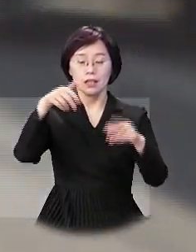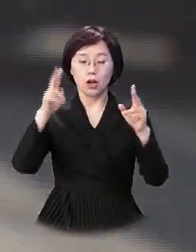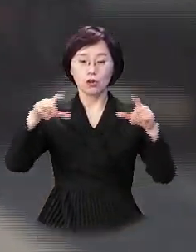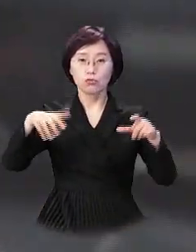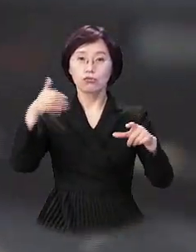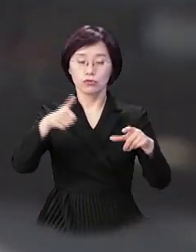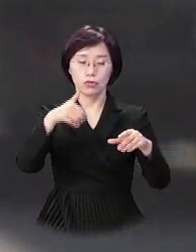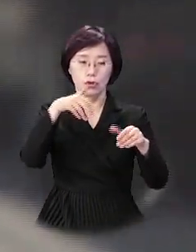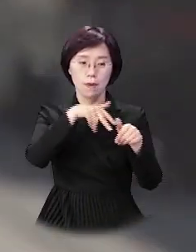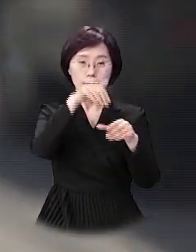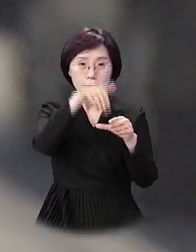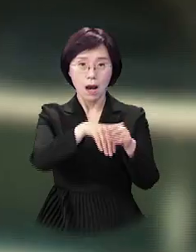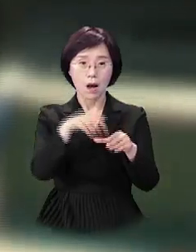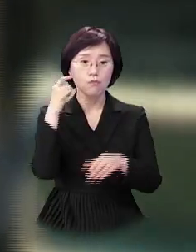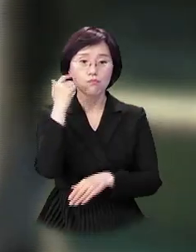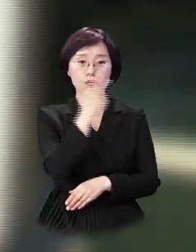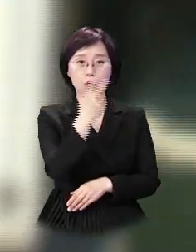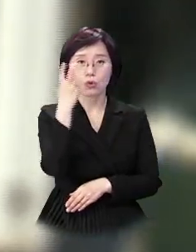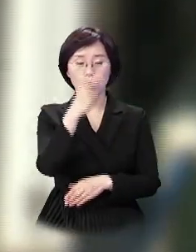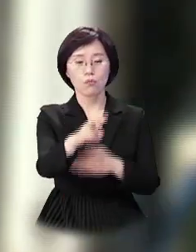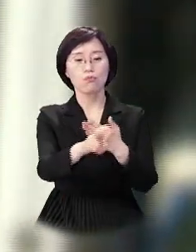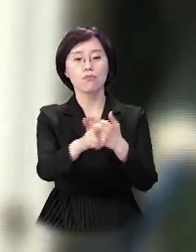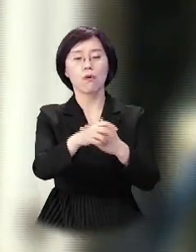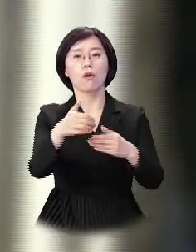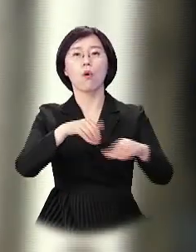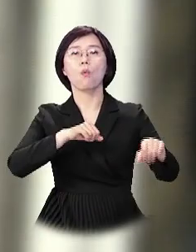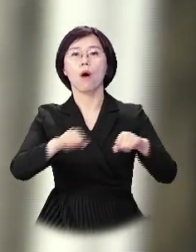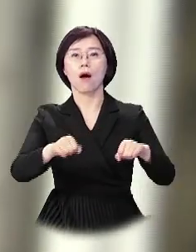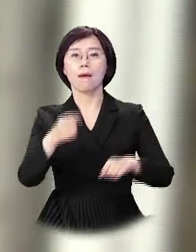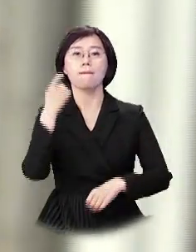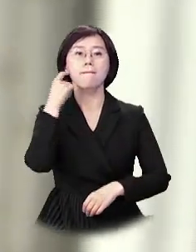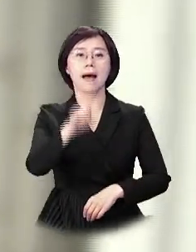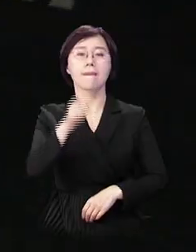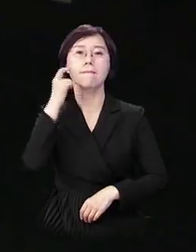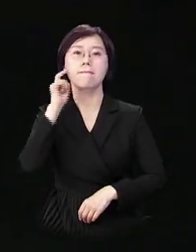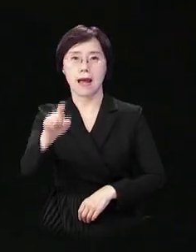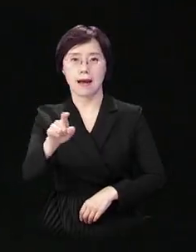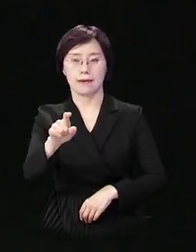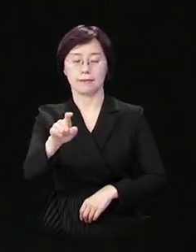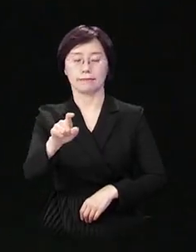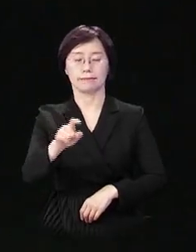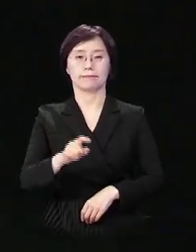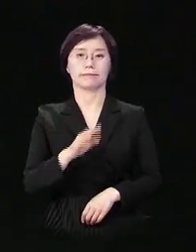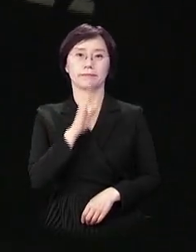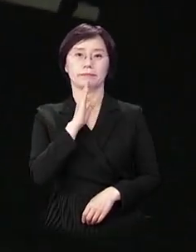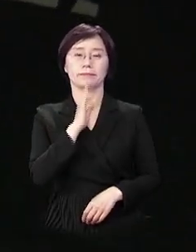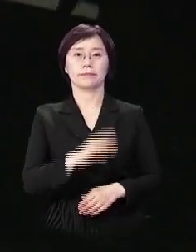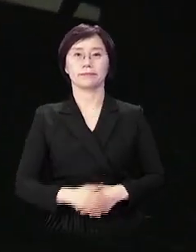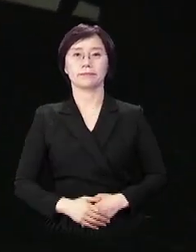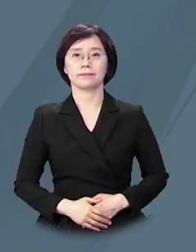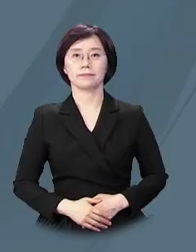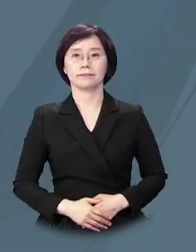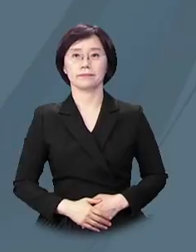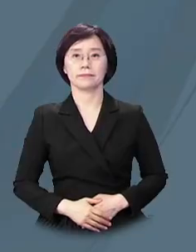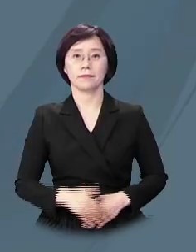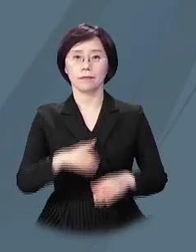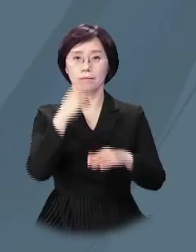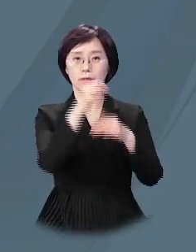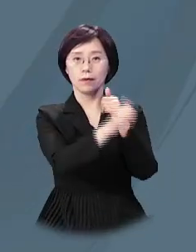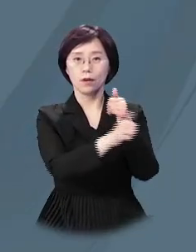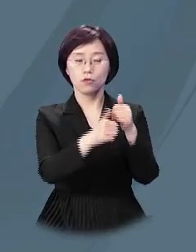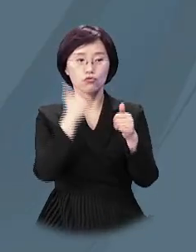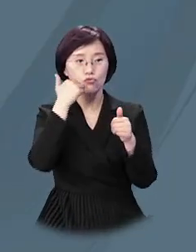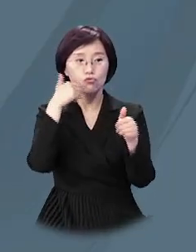수 경선 여론조사 전반에 걸쳐 불법 선거운동이 이루어진 정황 증거를 포착한 것으로 알려졌습니다 성화 리만